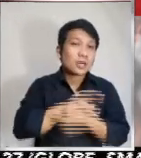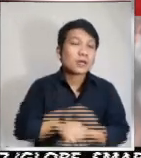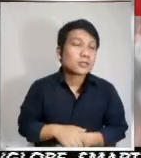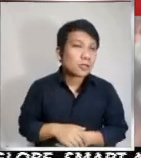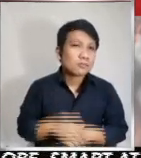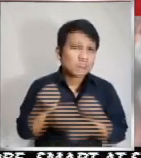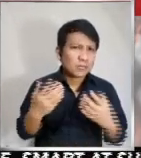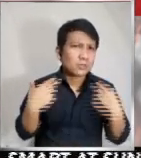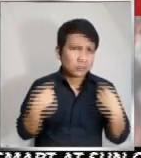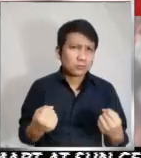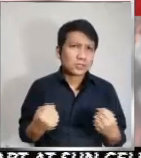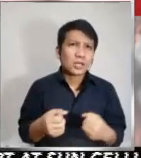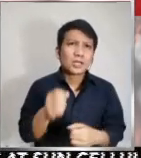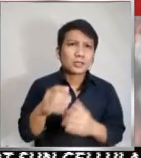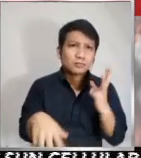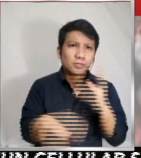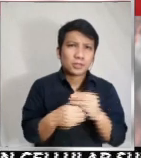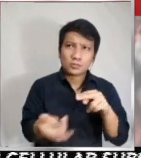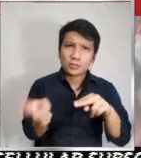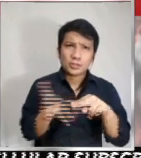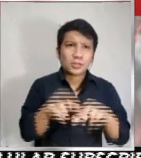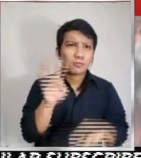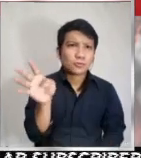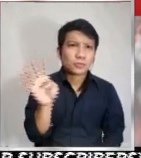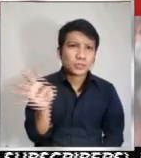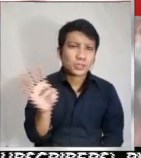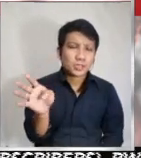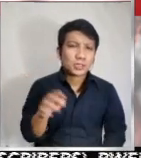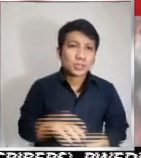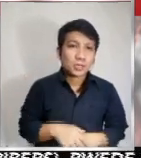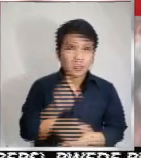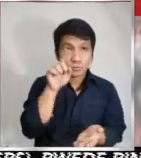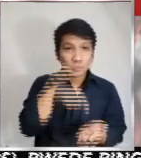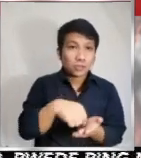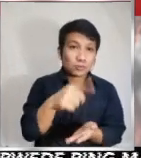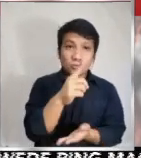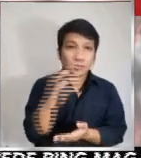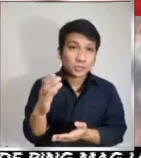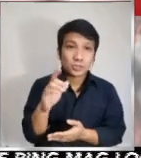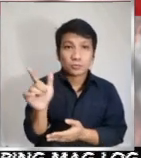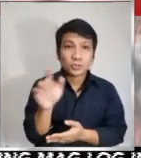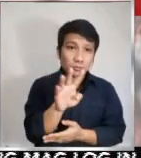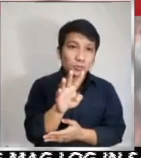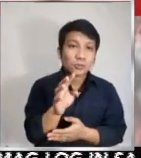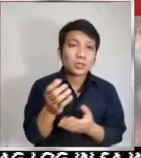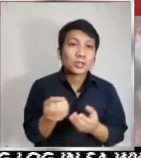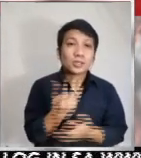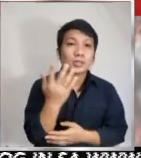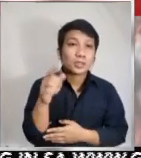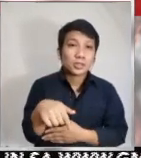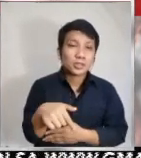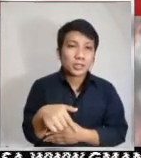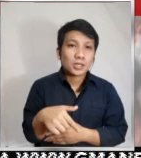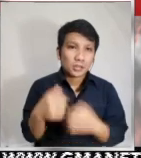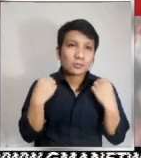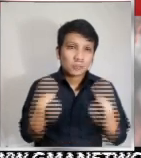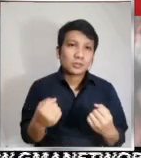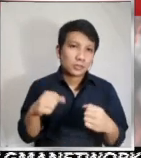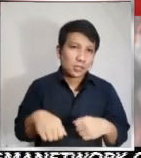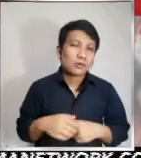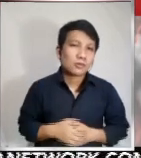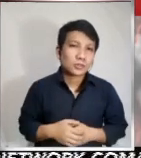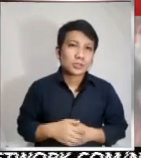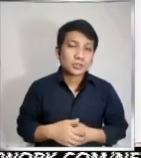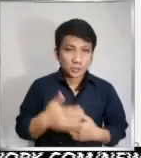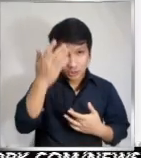40 ang nadagdag sa bilang at 1,124 na ang mga nakarecover sa sakit. Base po sa